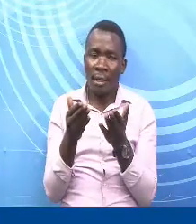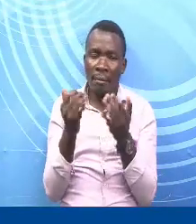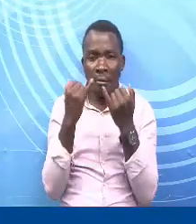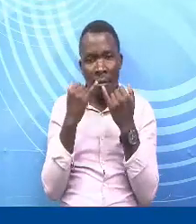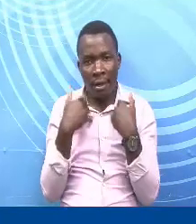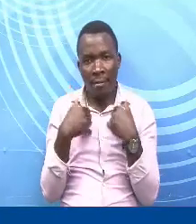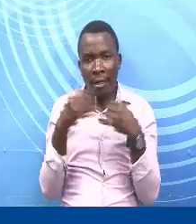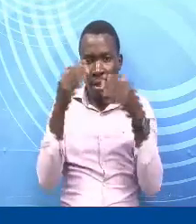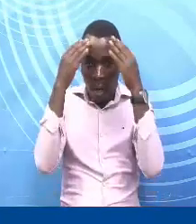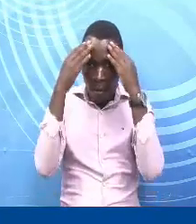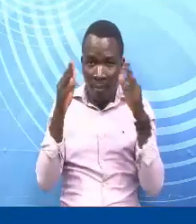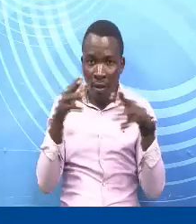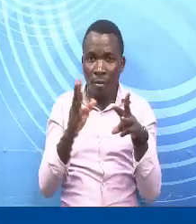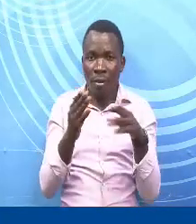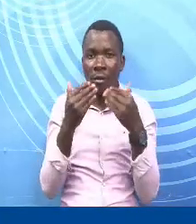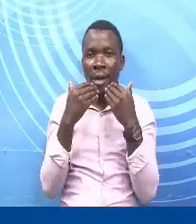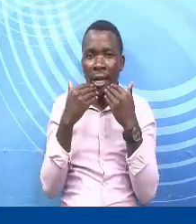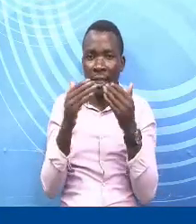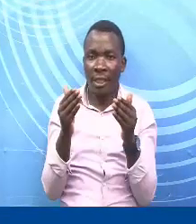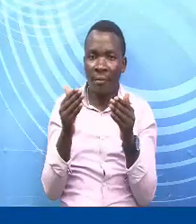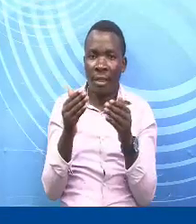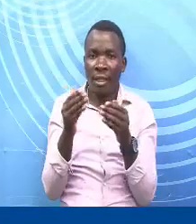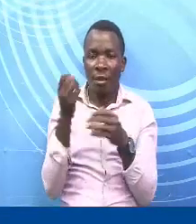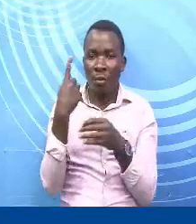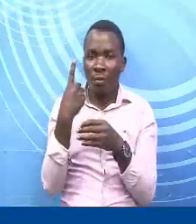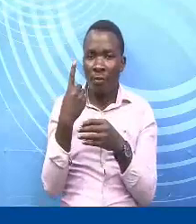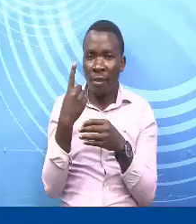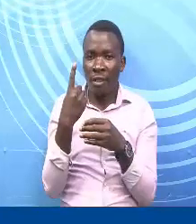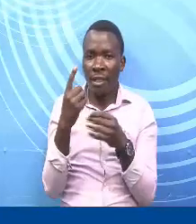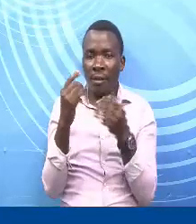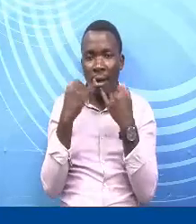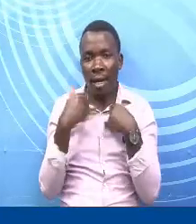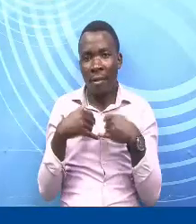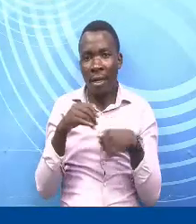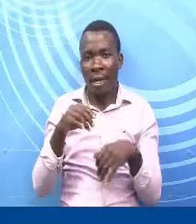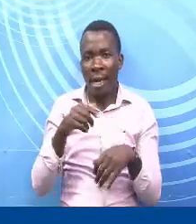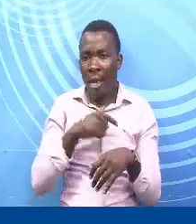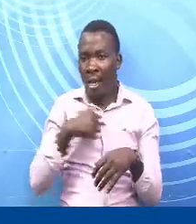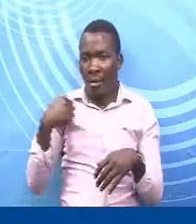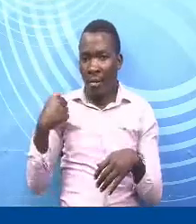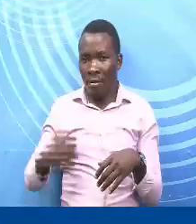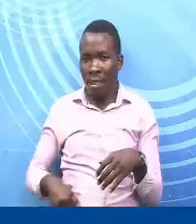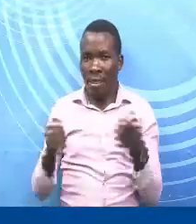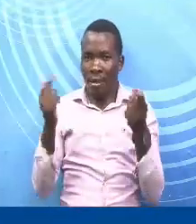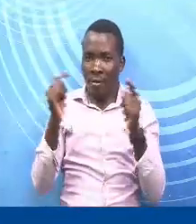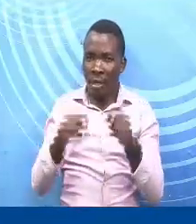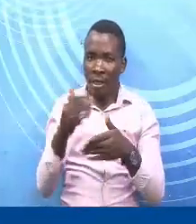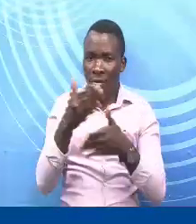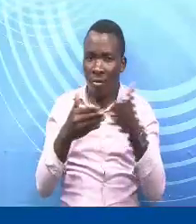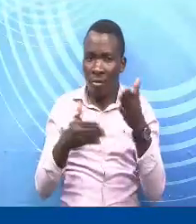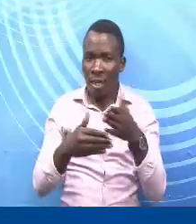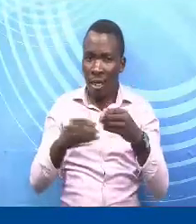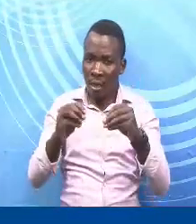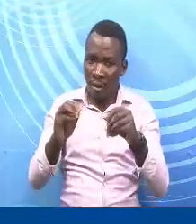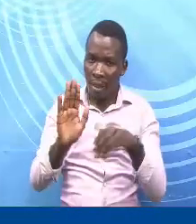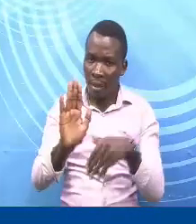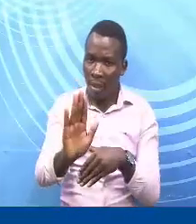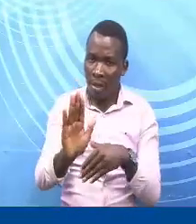nabo. Nagiye kumva numva bavuga ati Abashinwa baje kubaka mu butaka bwa ati ubutaka bwa